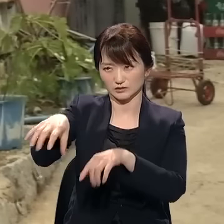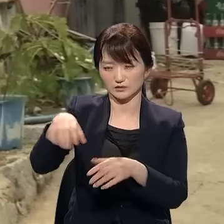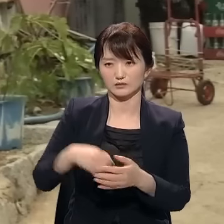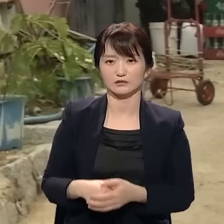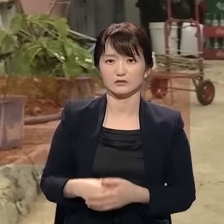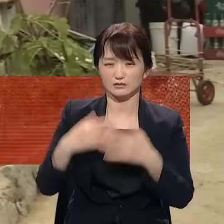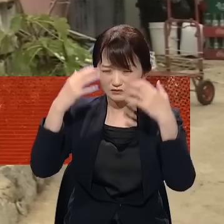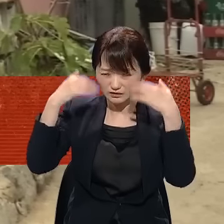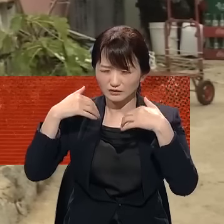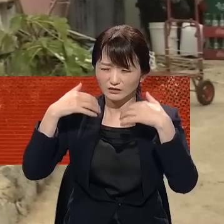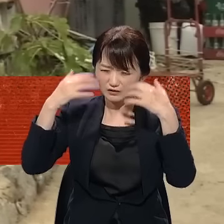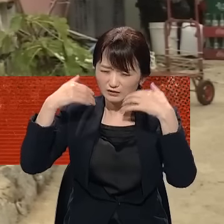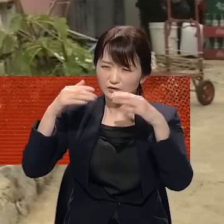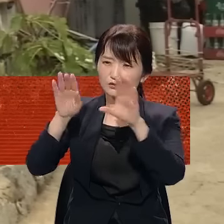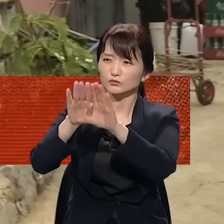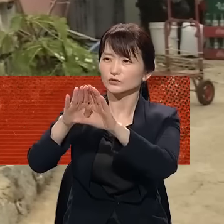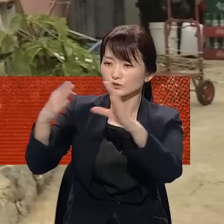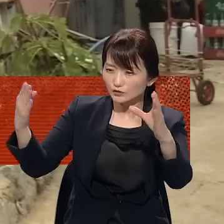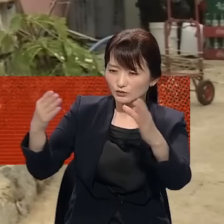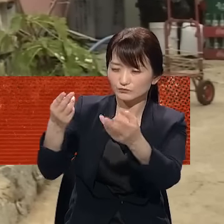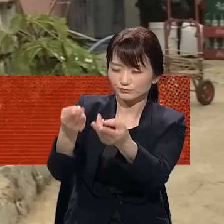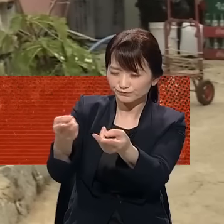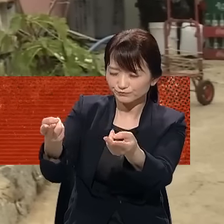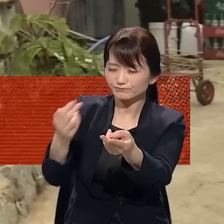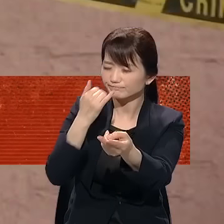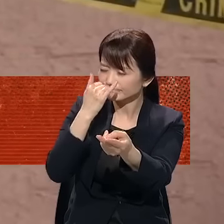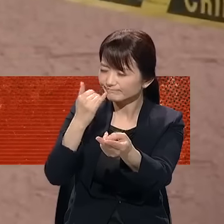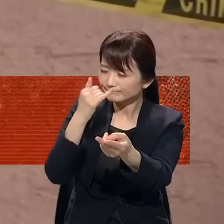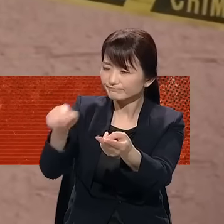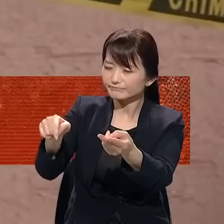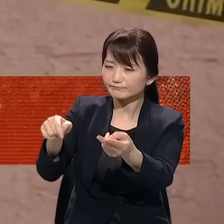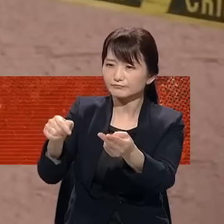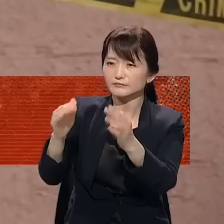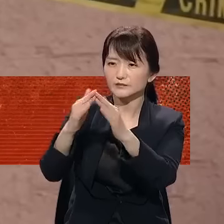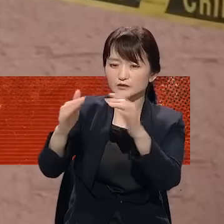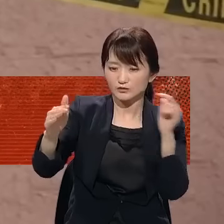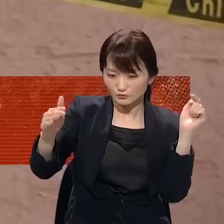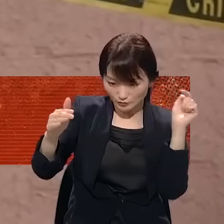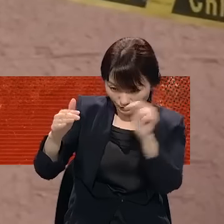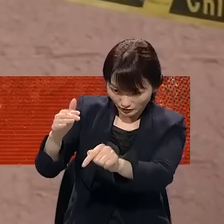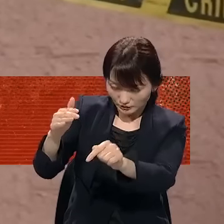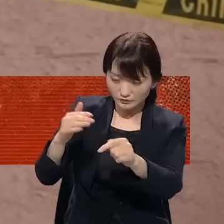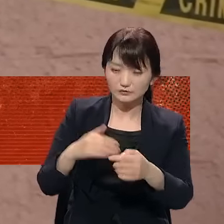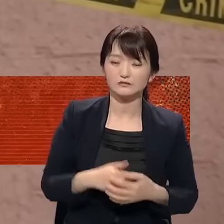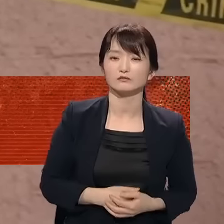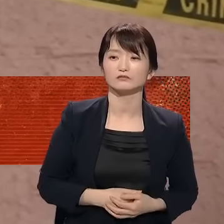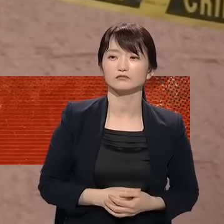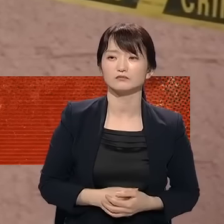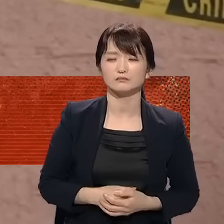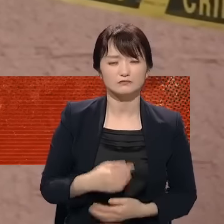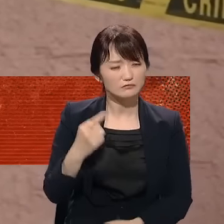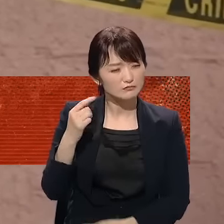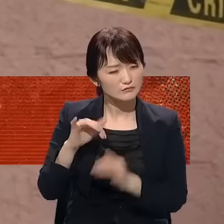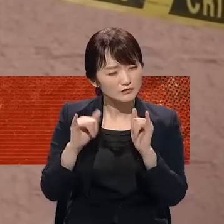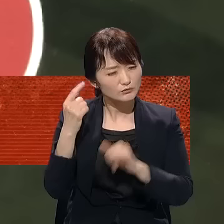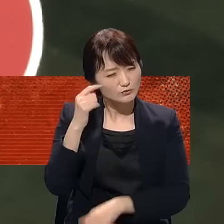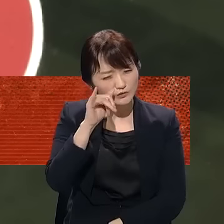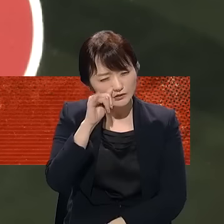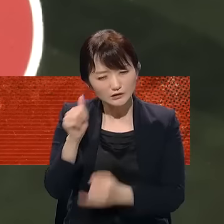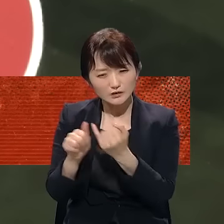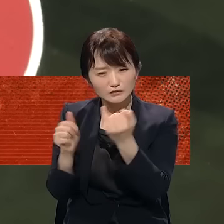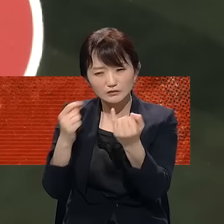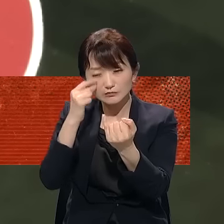문을 열어 놓고 주무시고 있었던 모양입니다 그래서 그 집안으로 침입을 했던 것이고 그리고 인기척 때문에이 아내가 먼저 깨서